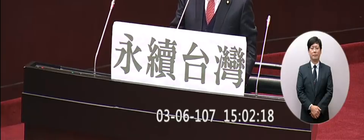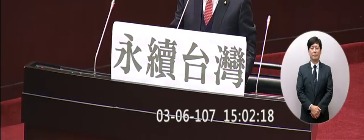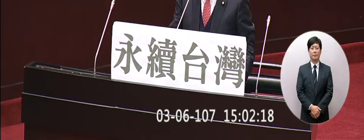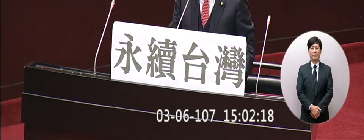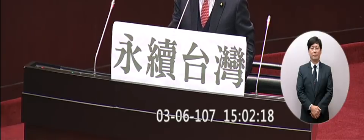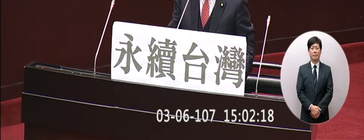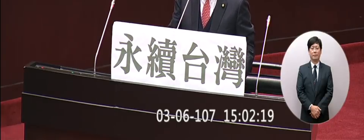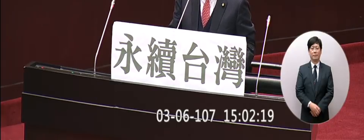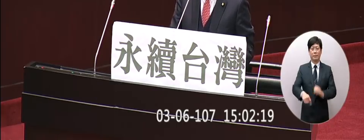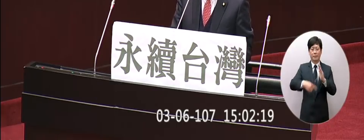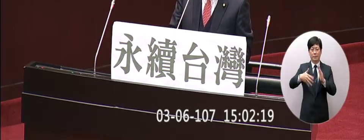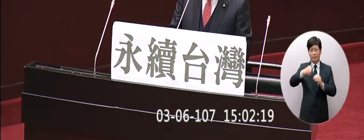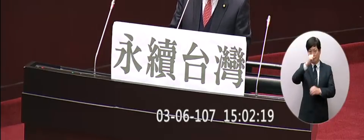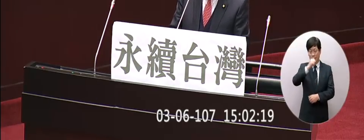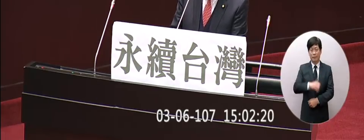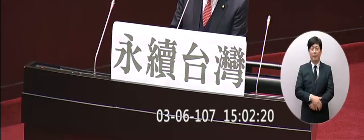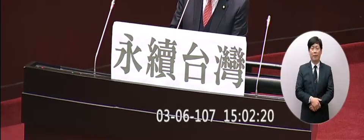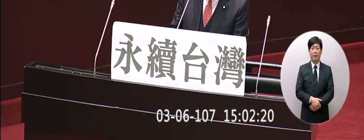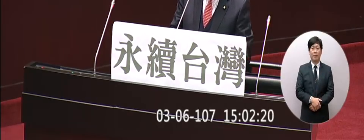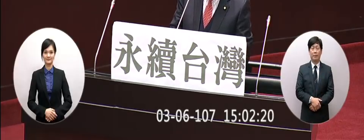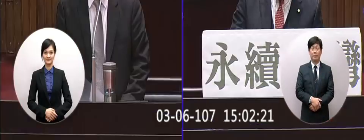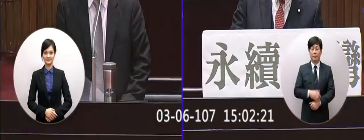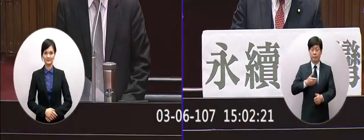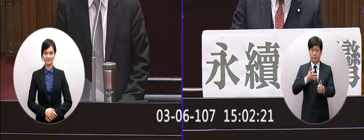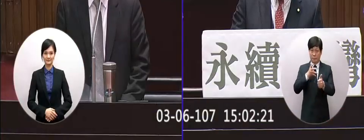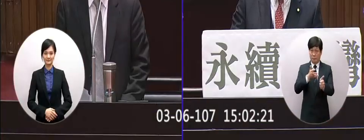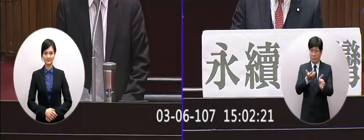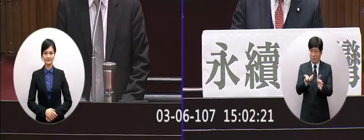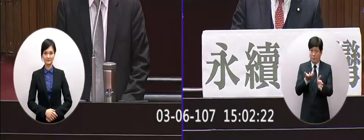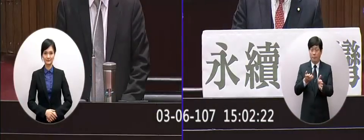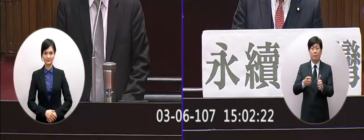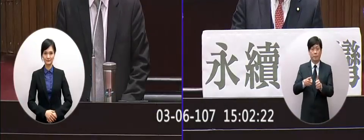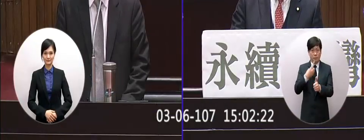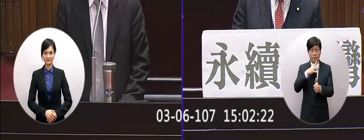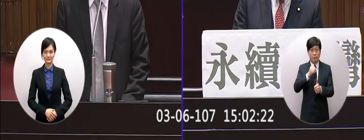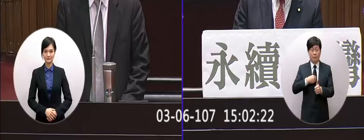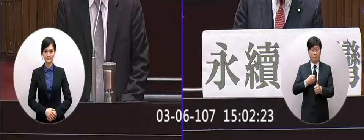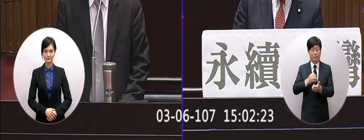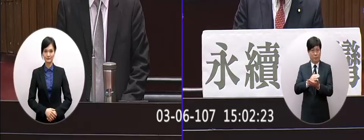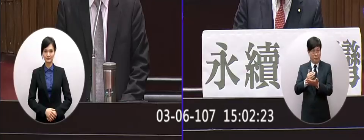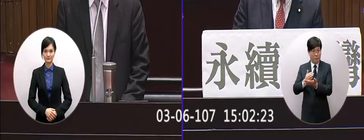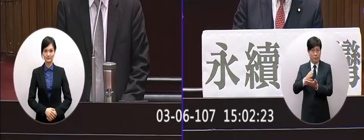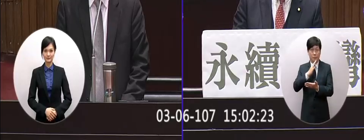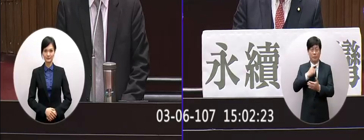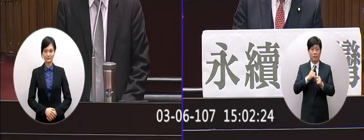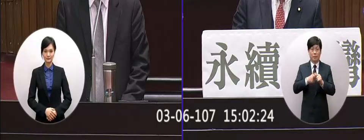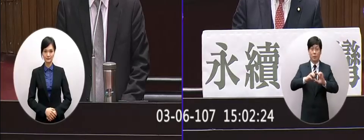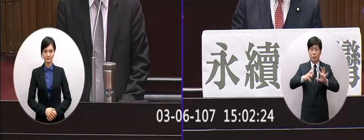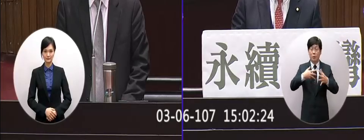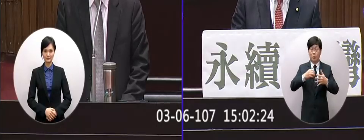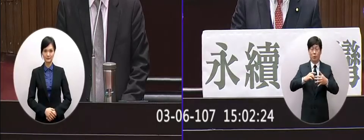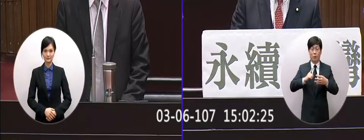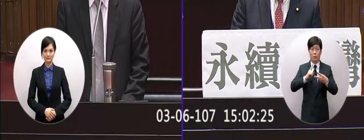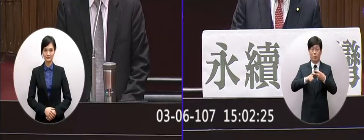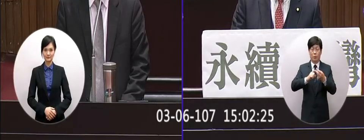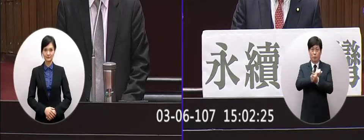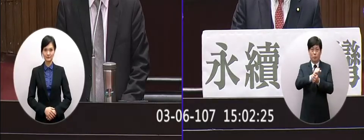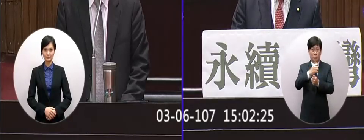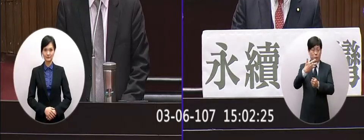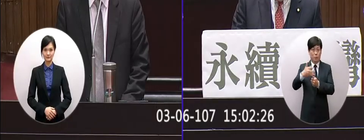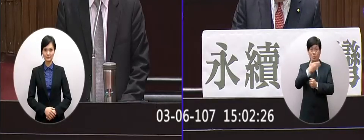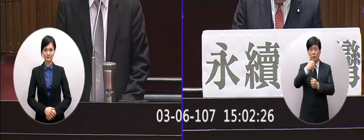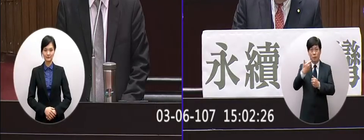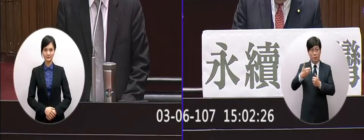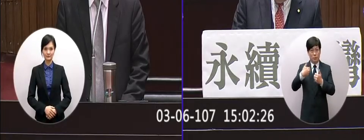苏委你好， 院长好。开始执行前，我想送你几本，就是有关于中国土木水利协会